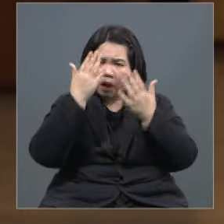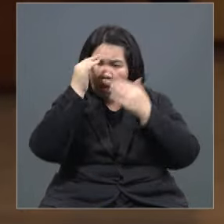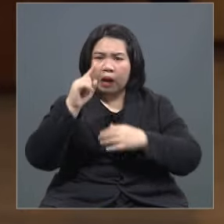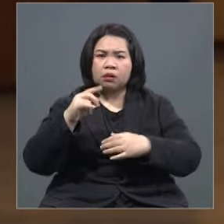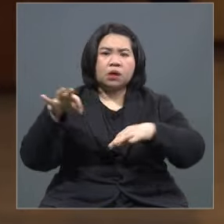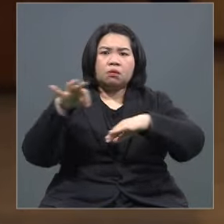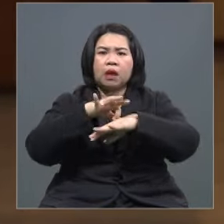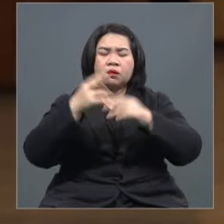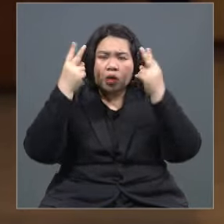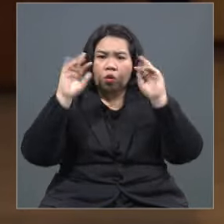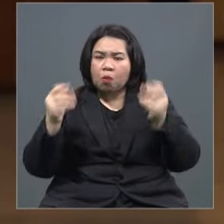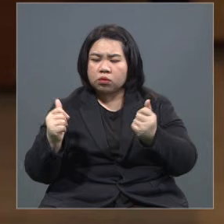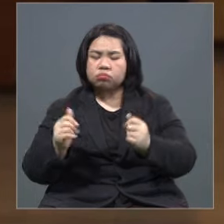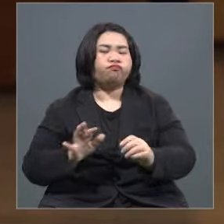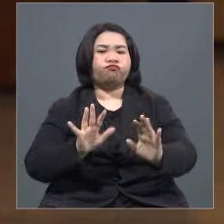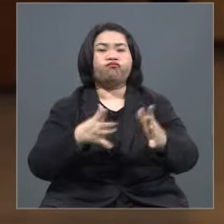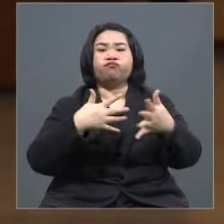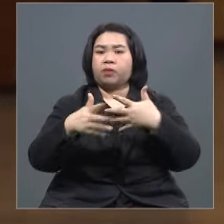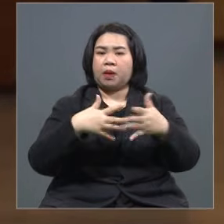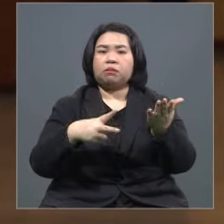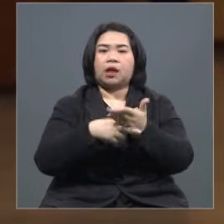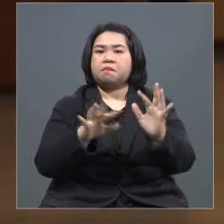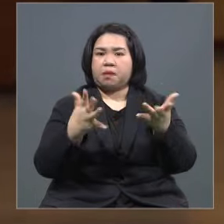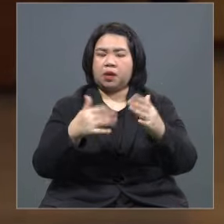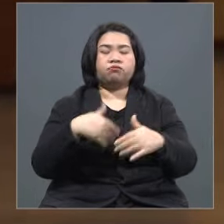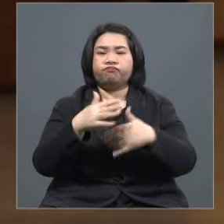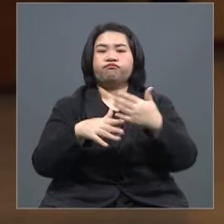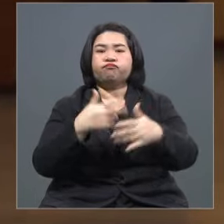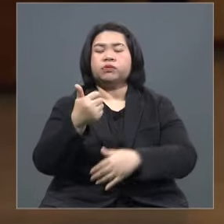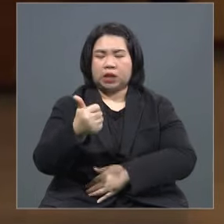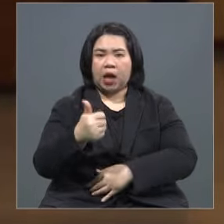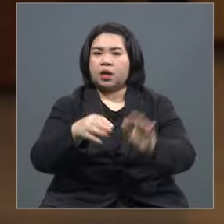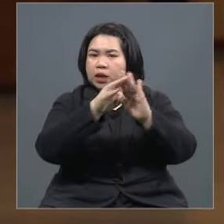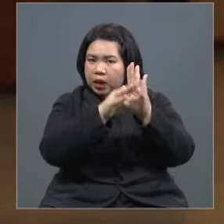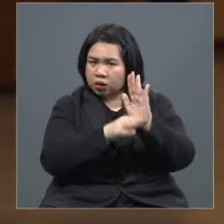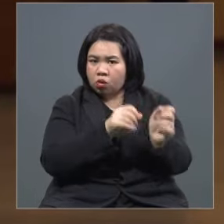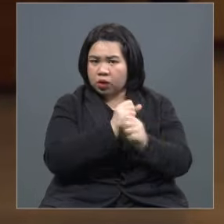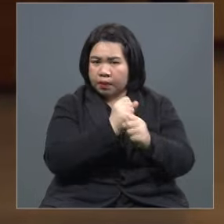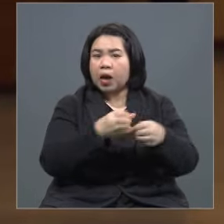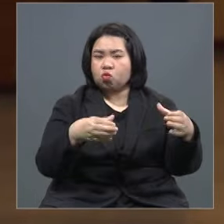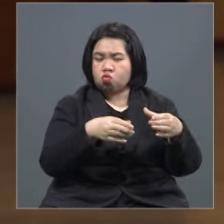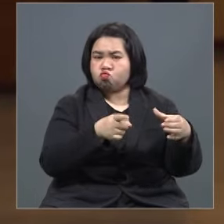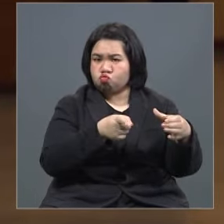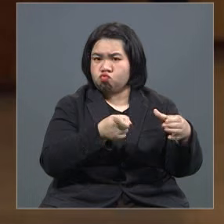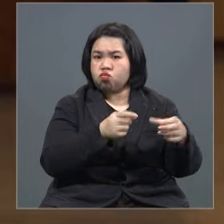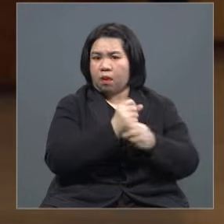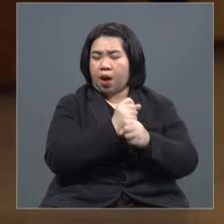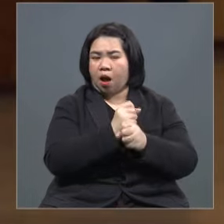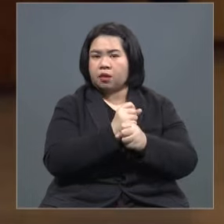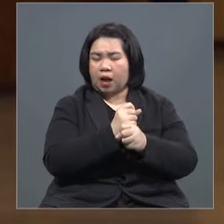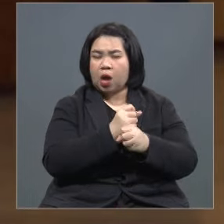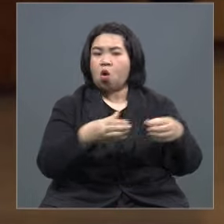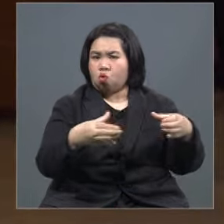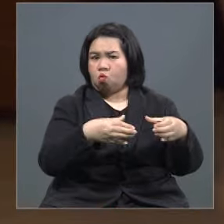ไม่มีอะไรสะดุดครับเพราะว่าตามกลไกทั้งหมดเนี่ยนะครับคณะรัฐบาลก็ยังทำหน้าที่รักษาการเป็นชุ